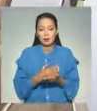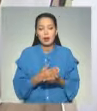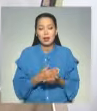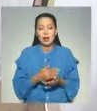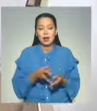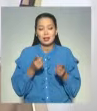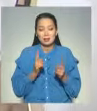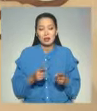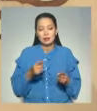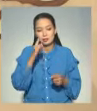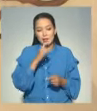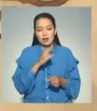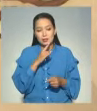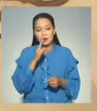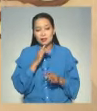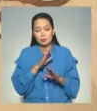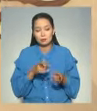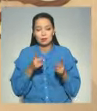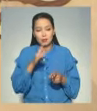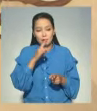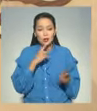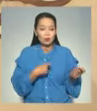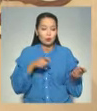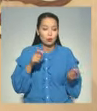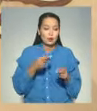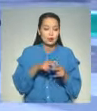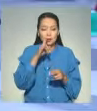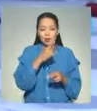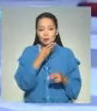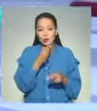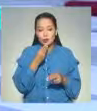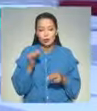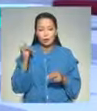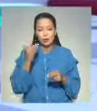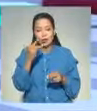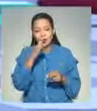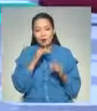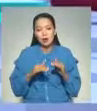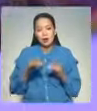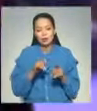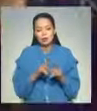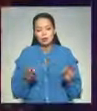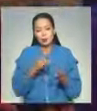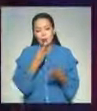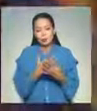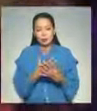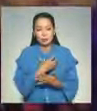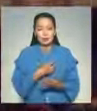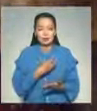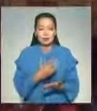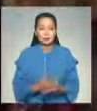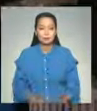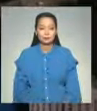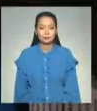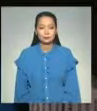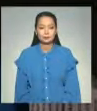қазақ домбыра. Жыл сайын шілденің алғашқы жексенбісінде қазақтың жаны мен рухы болған домбыра қазақ даласын сазға бөлейді. Дәрбек Бақытбек, Алмас